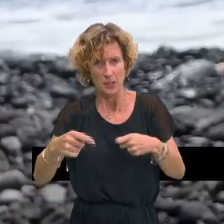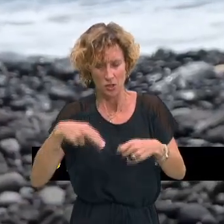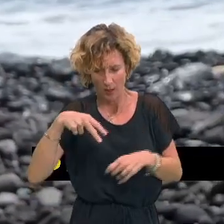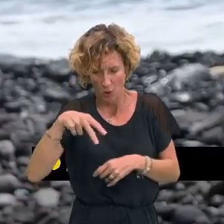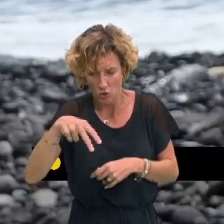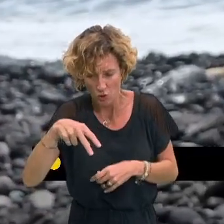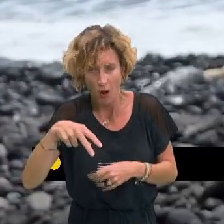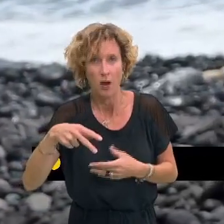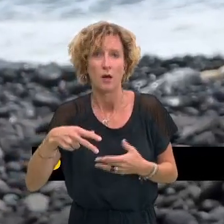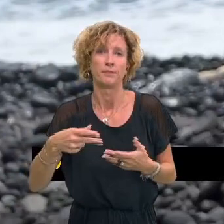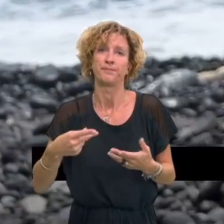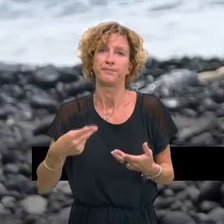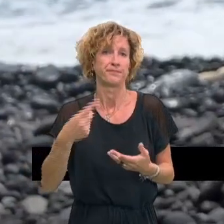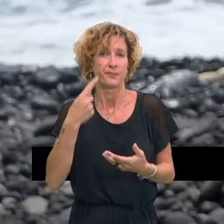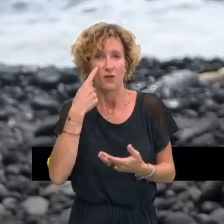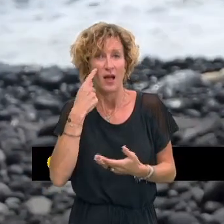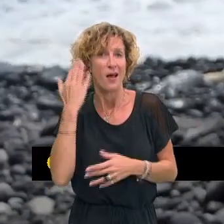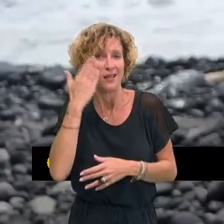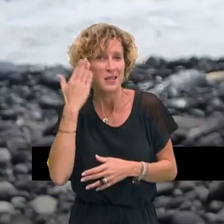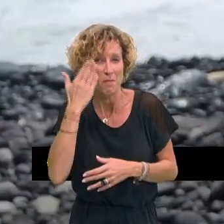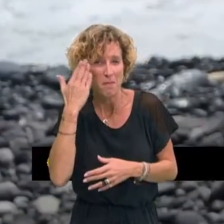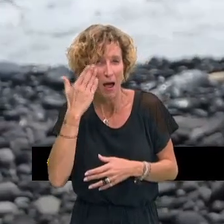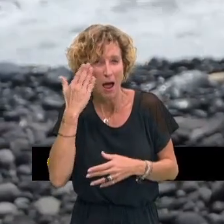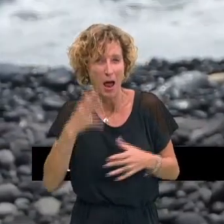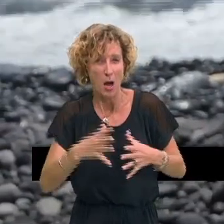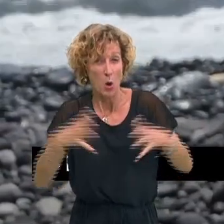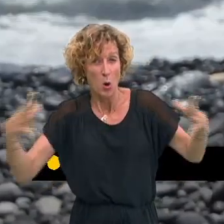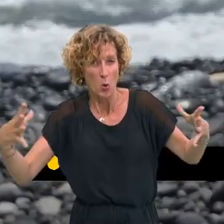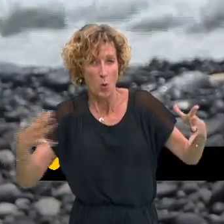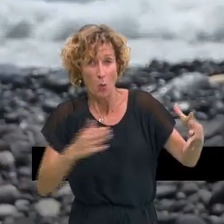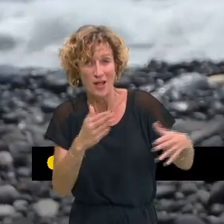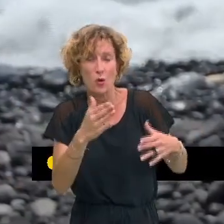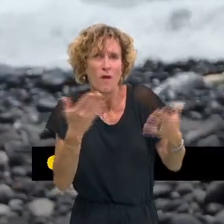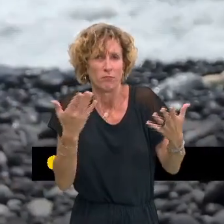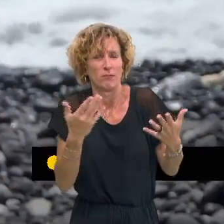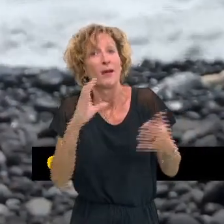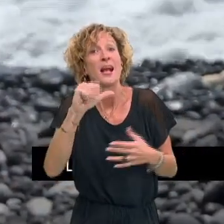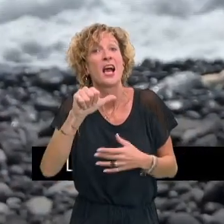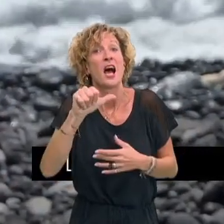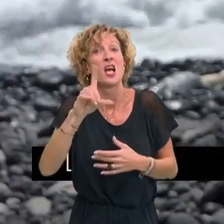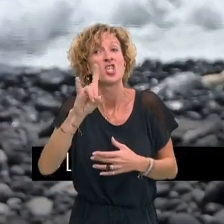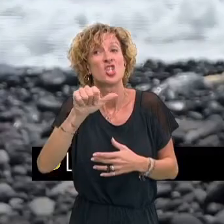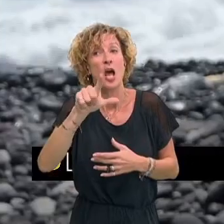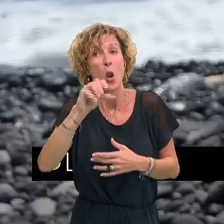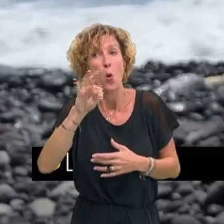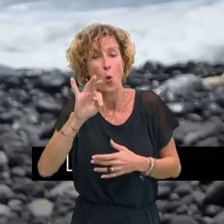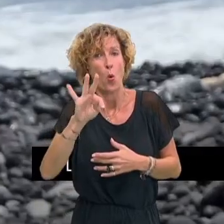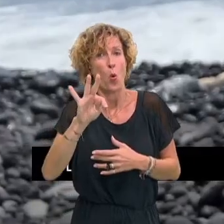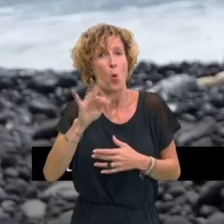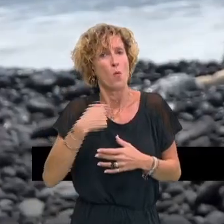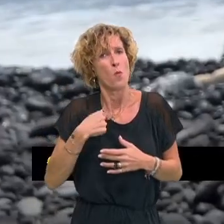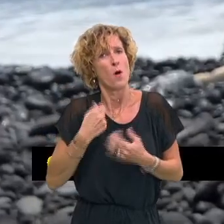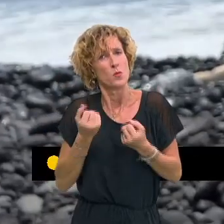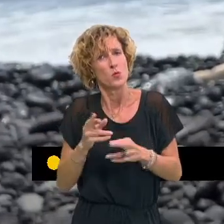fin de compte, il arrive dessus, il voit c'est un gros poisson. Bon, un gros poisson, comme il dit, un cachalot. Là. Et moi, bien